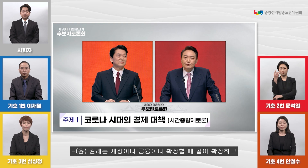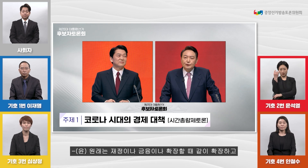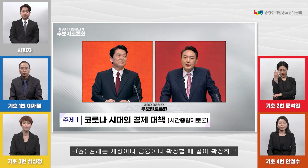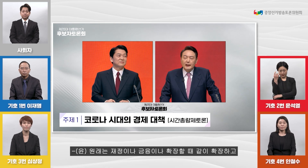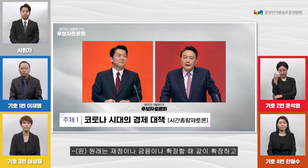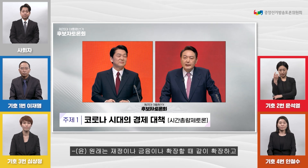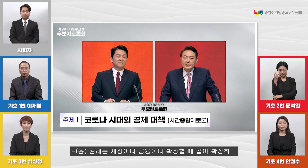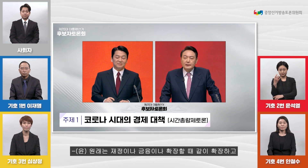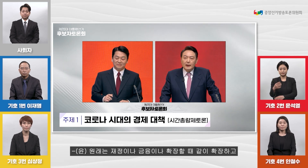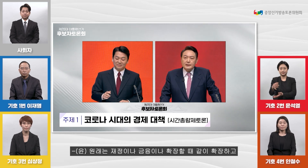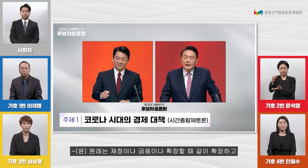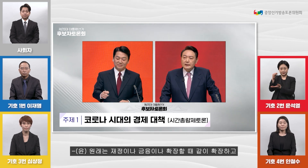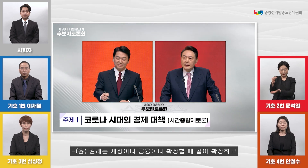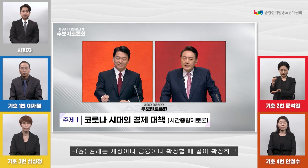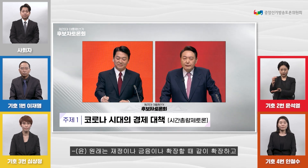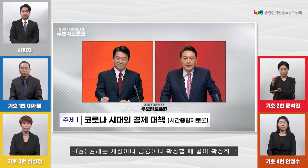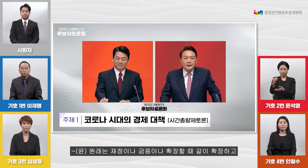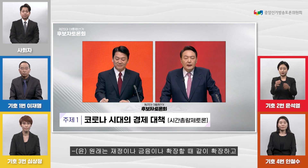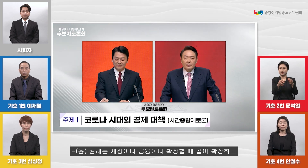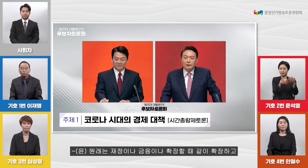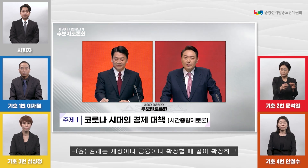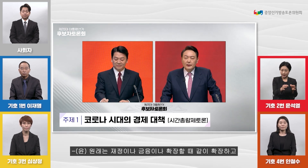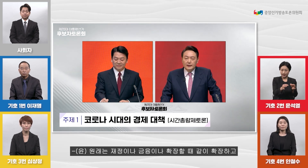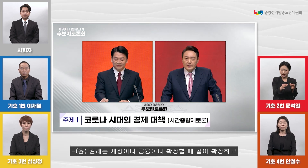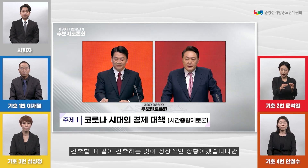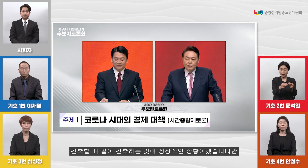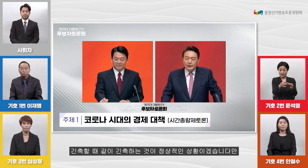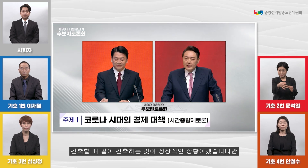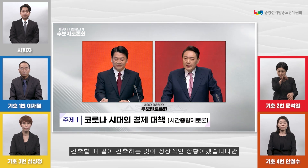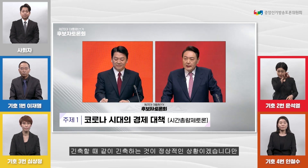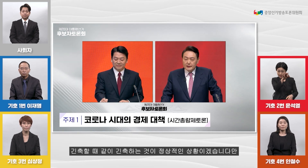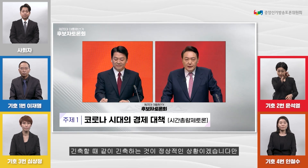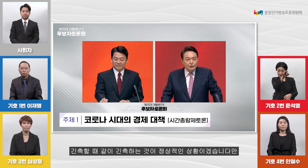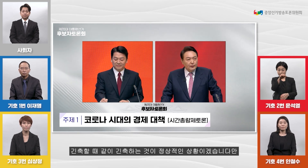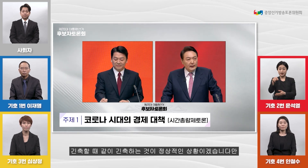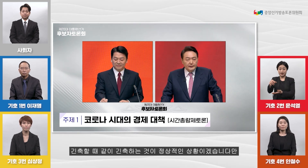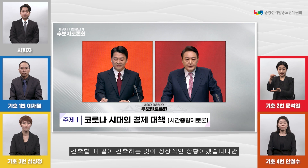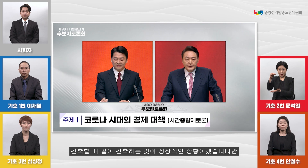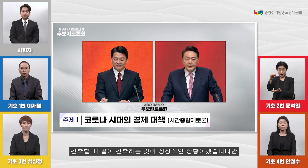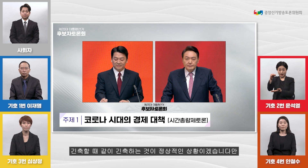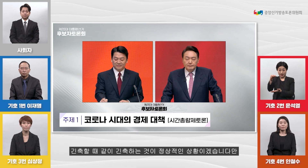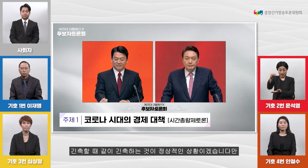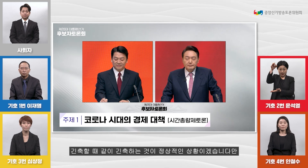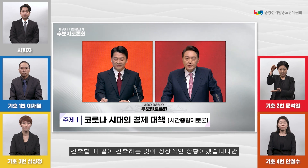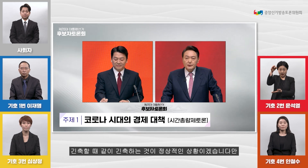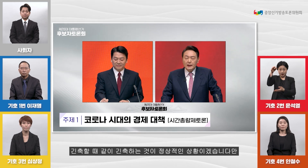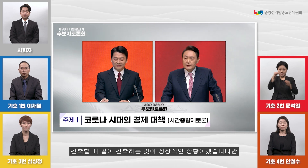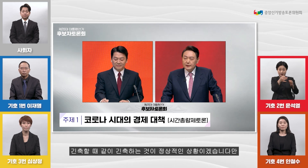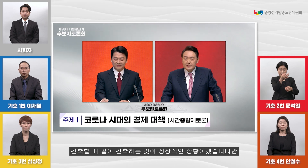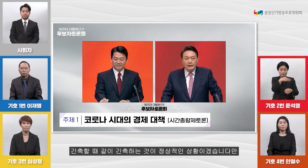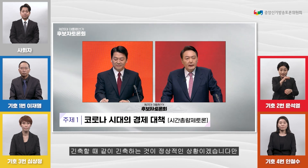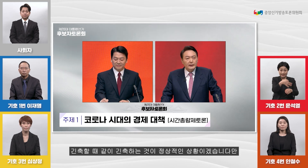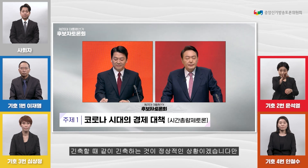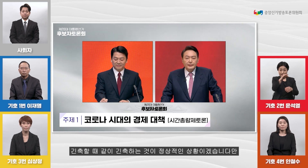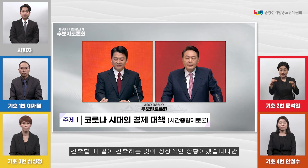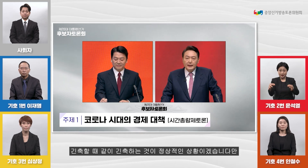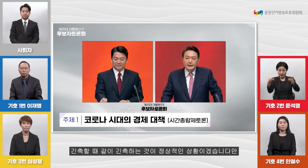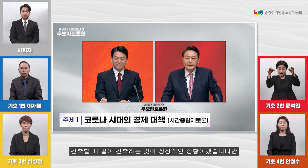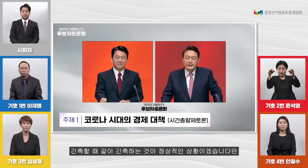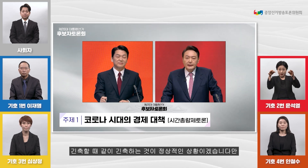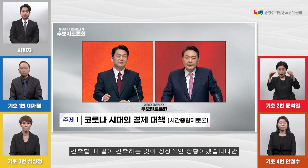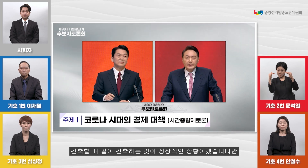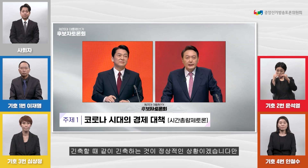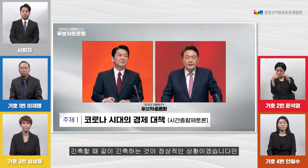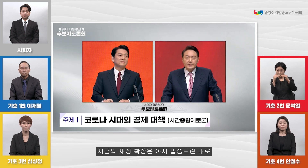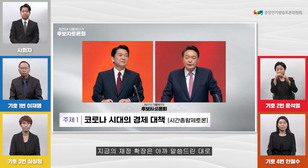재정이나 금융이나 확장할 때 같이 확장하고 긴축할 때 같이 긴축하는 것이 정상적인